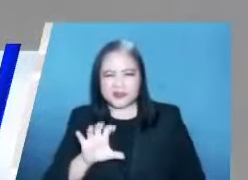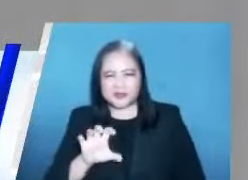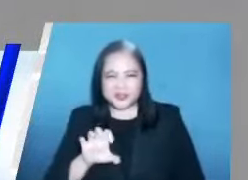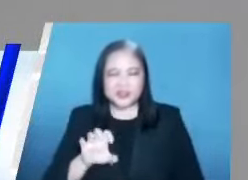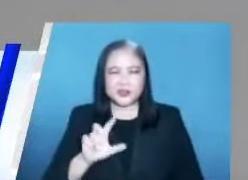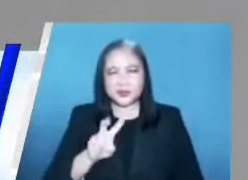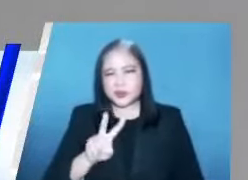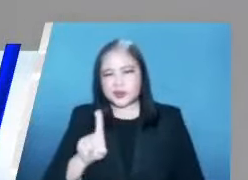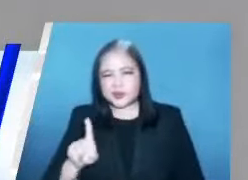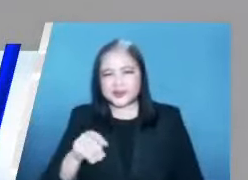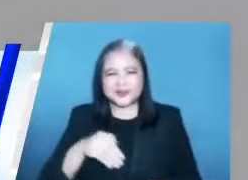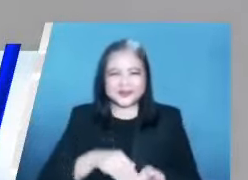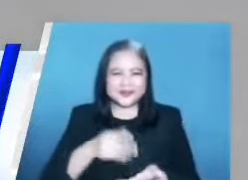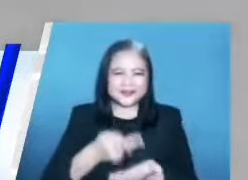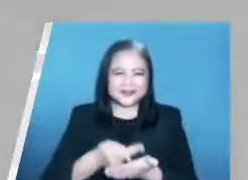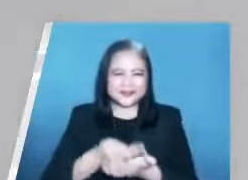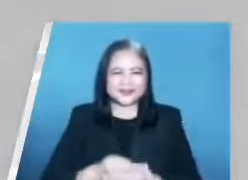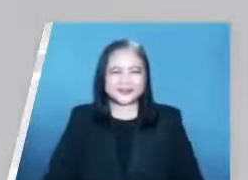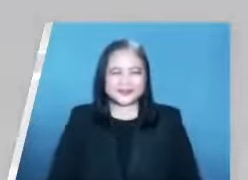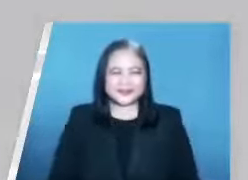521,000 pesos.